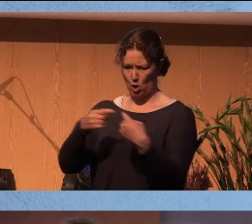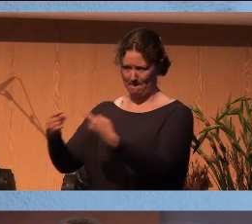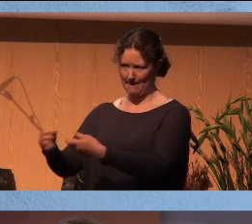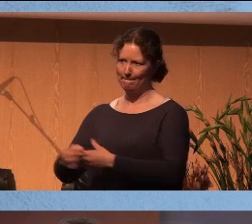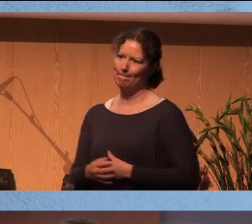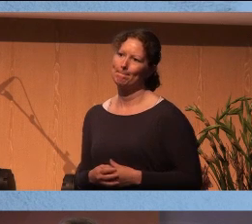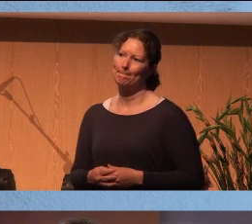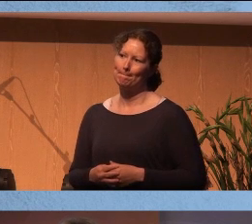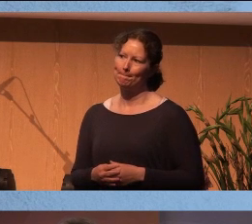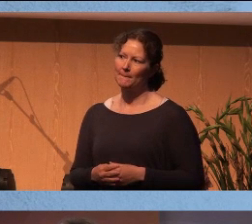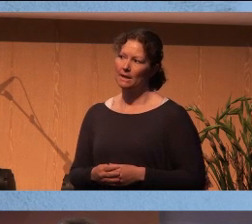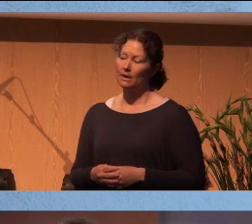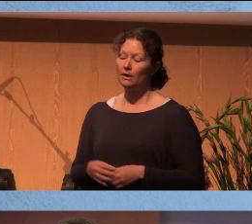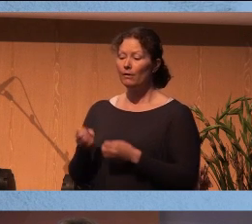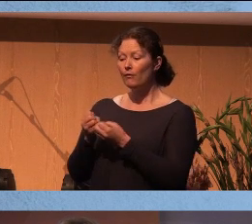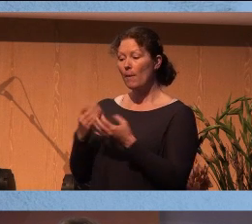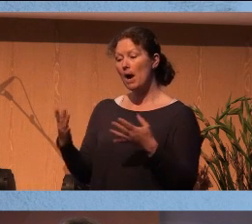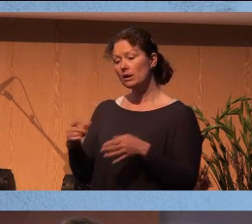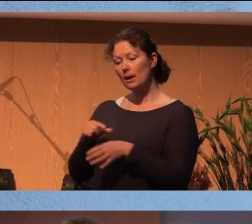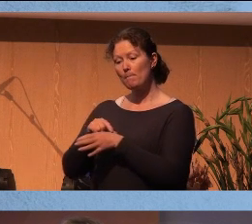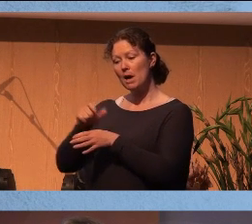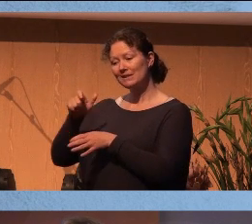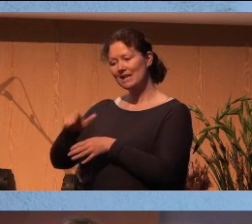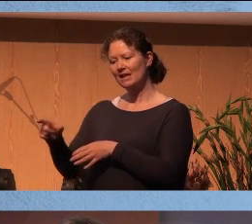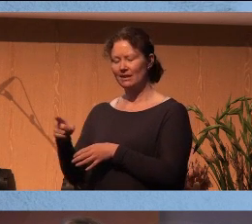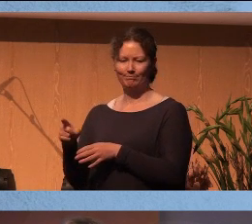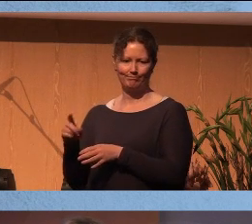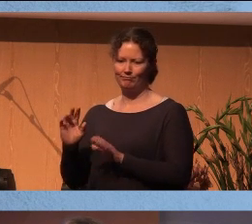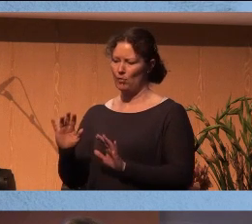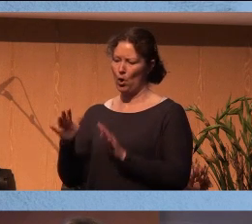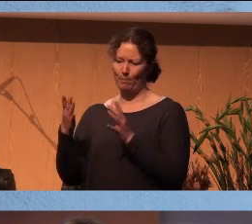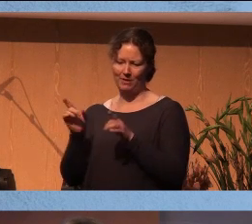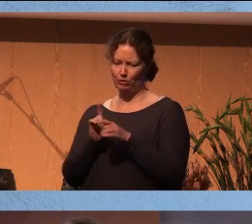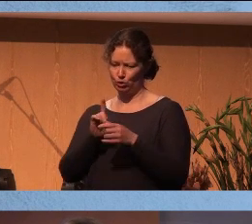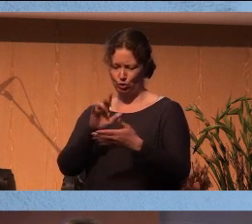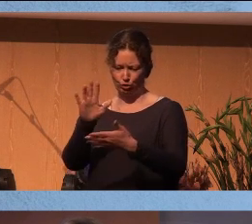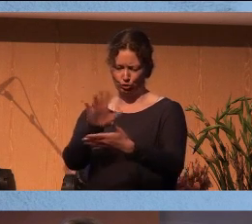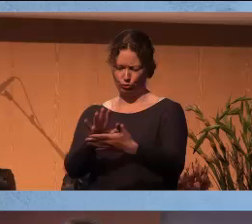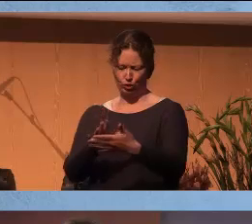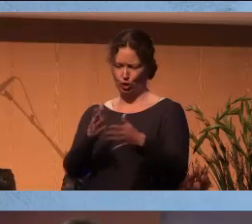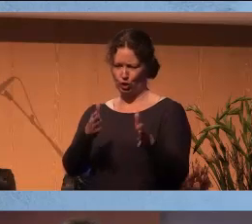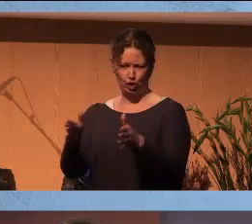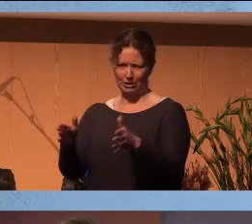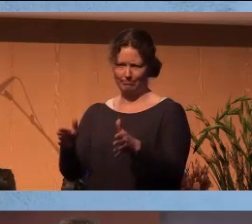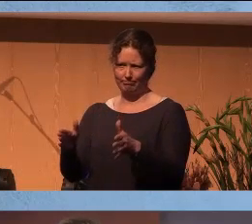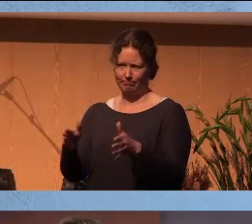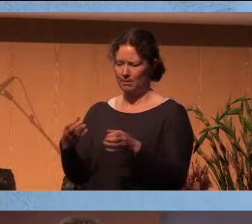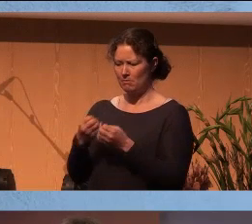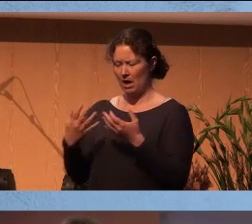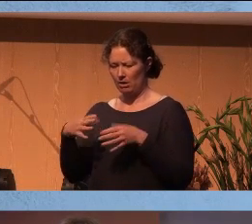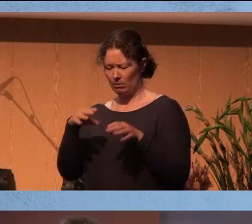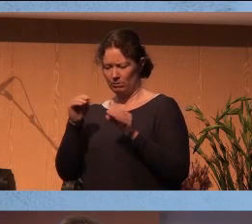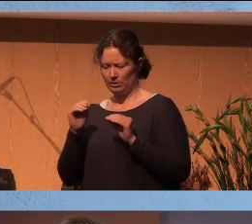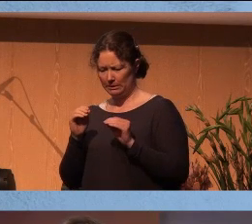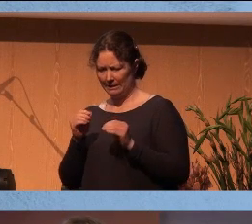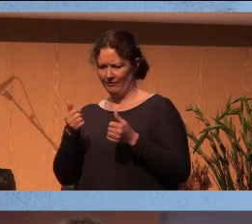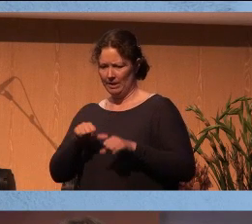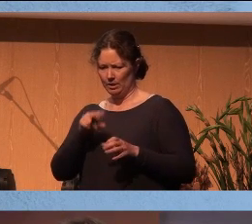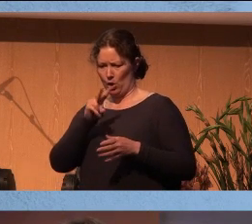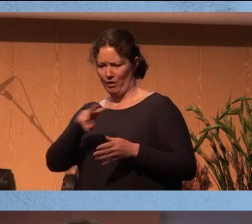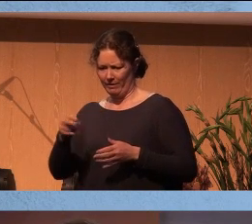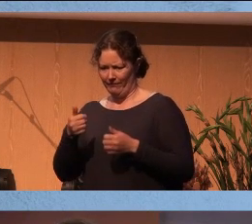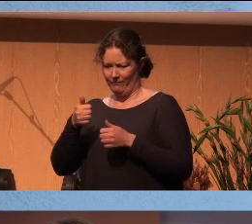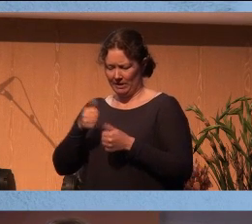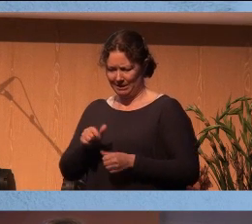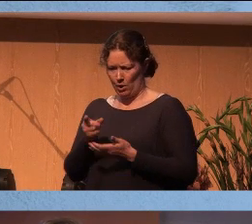For mange pasienter oppleves det ikke så strukturert og ryddig. Mange opplever at det vanskelig å ha oversikt og